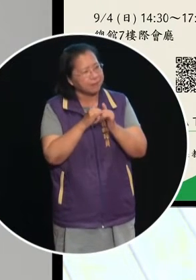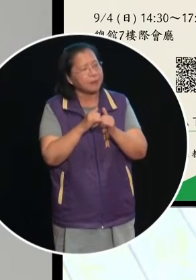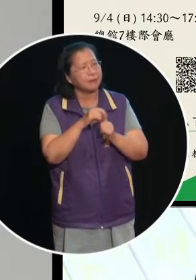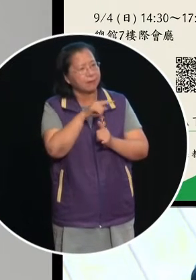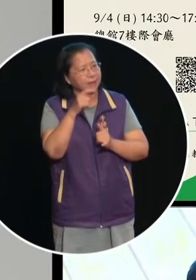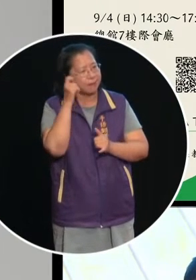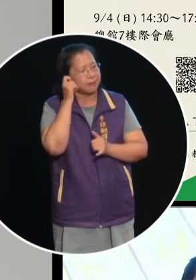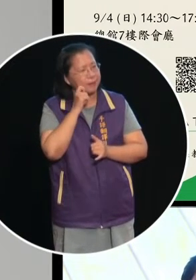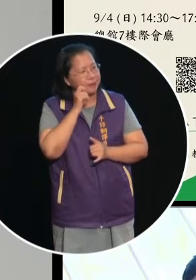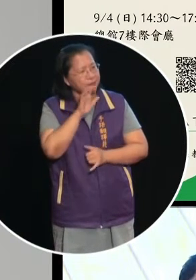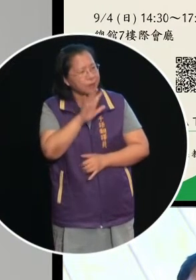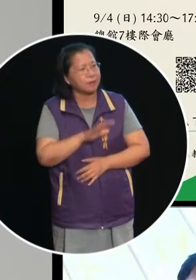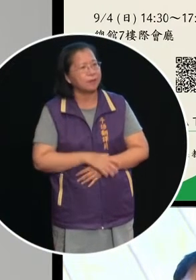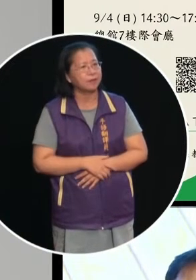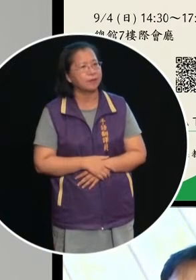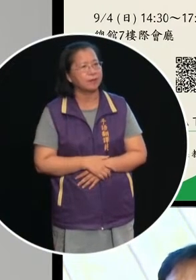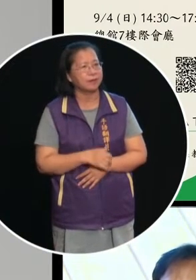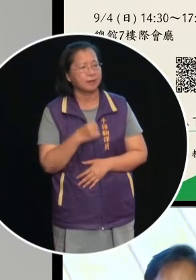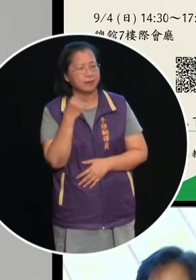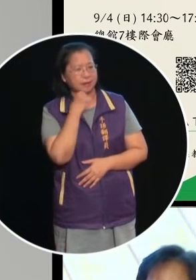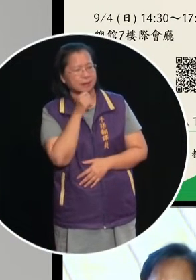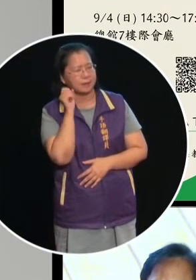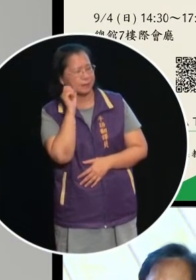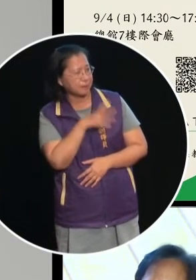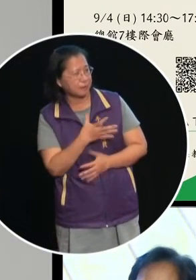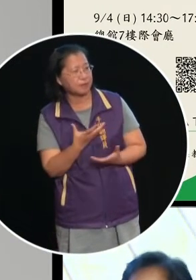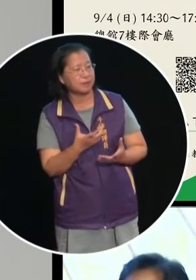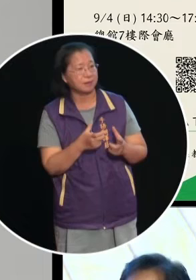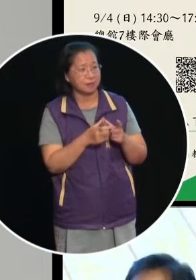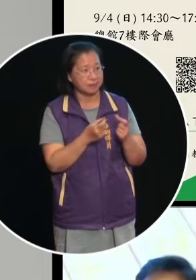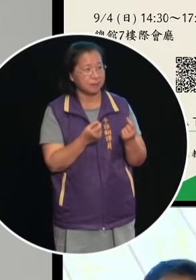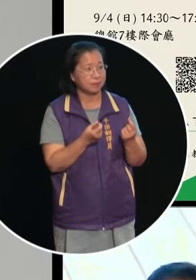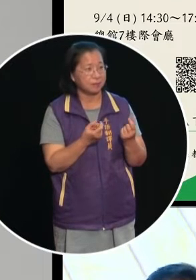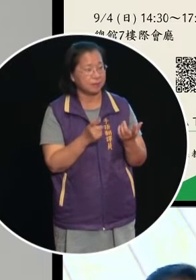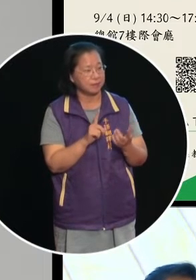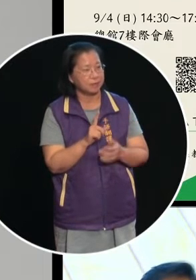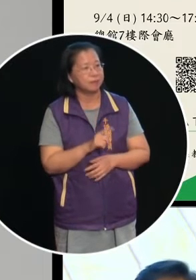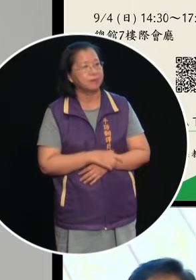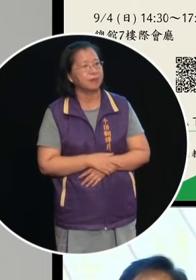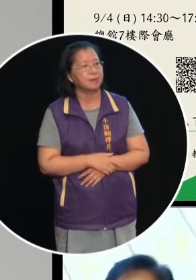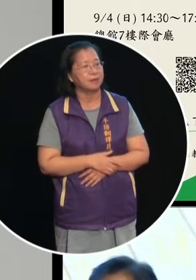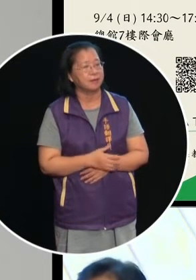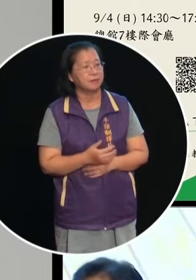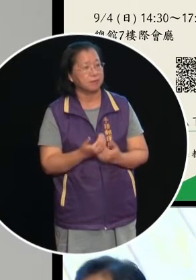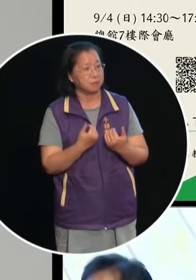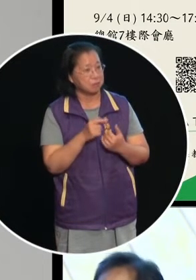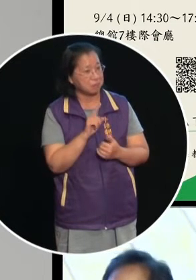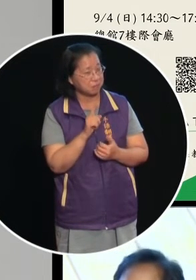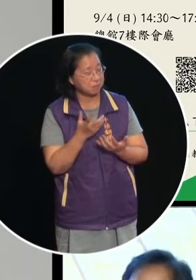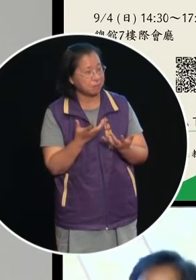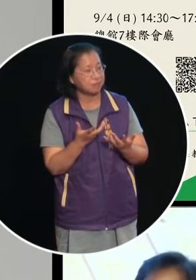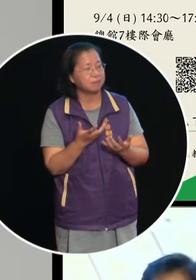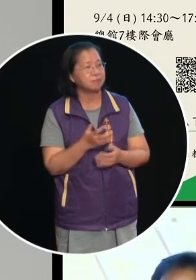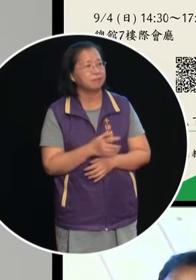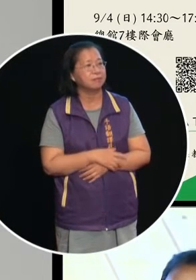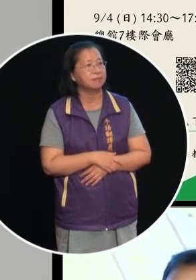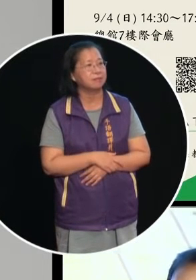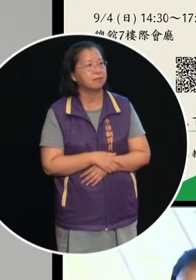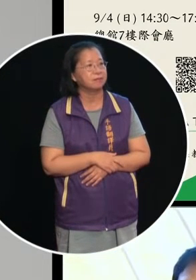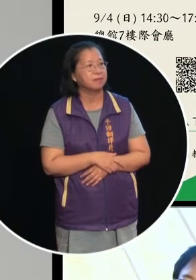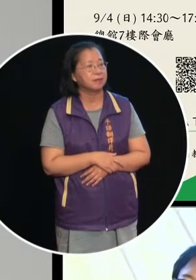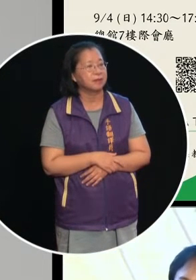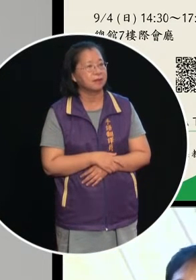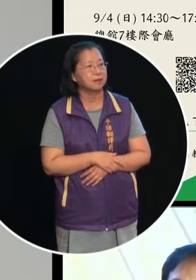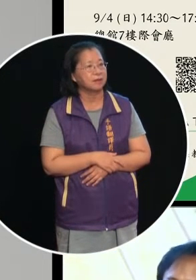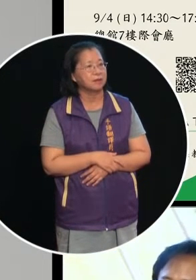除非台湾人今天开始非常不喜讨厌日本以外啊，这个我觉得不太可能吧，然后以外就基